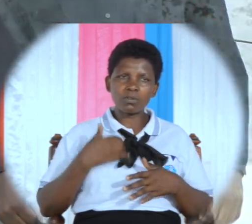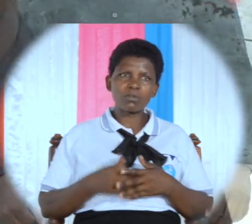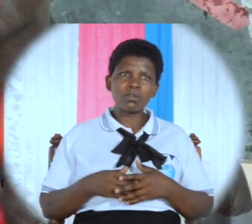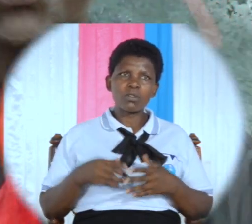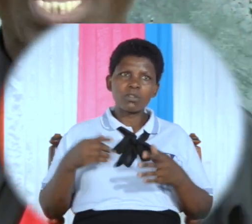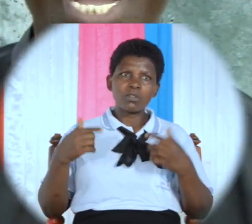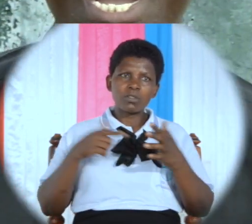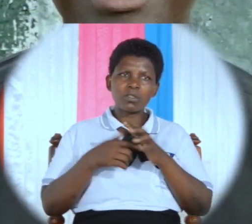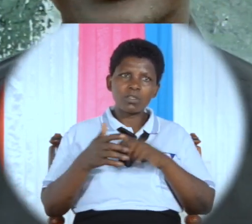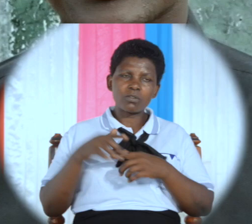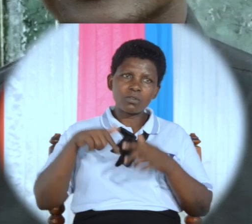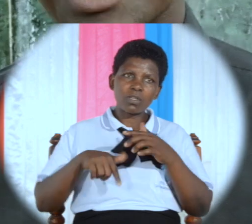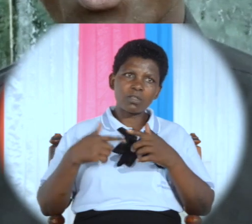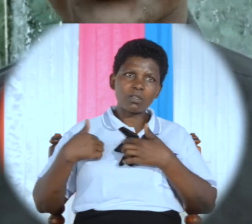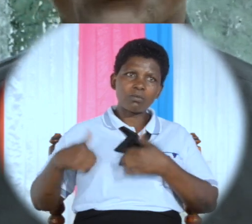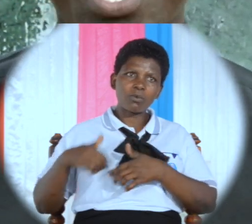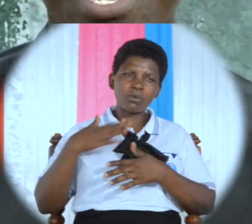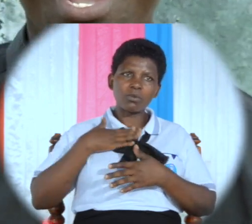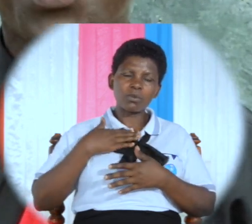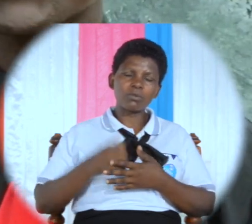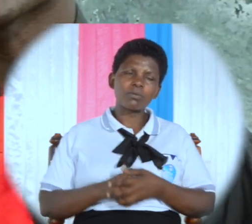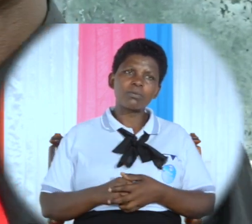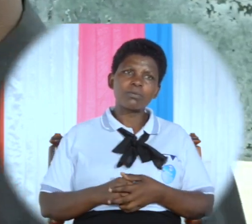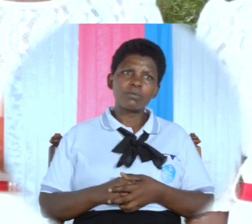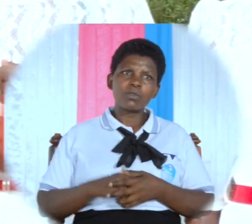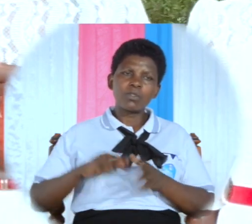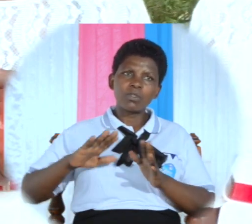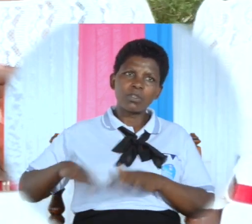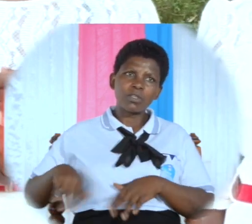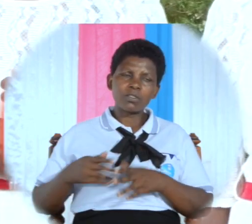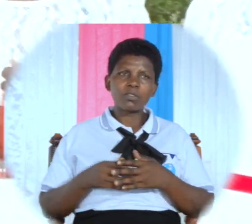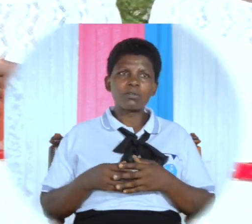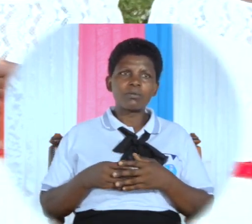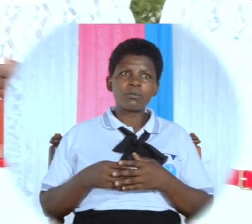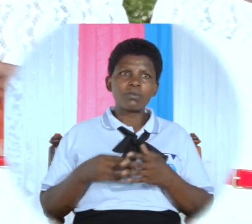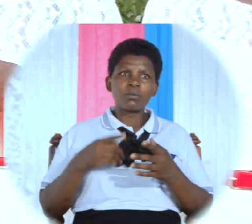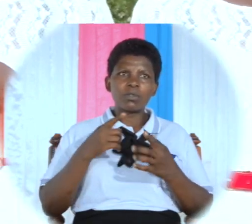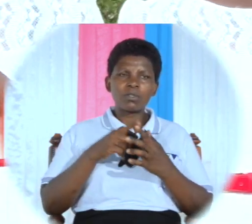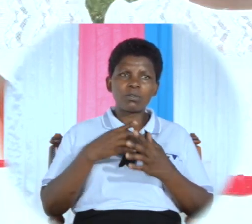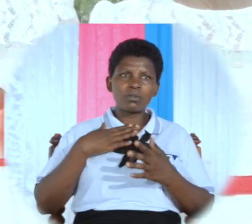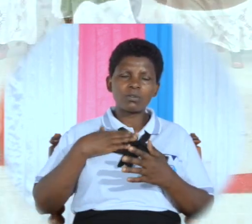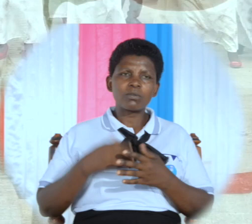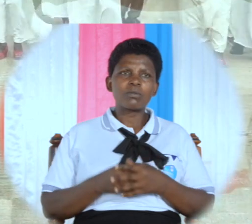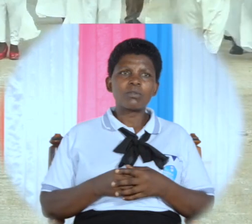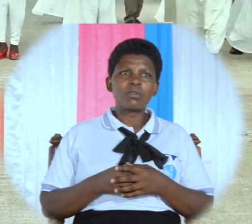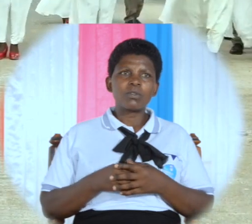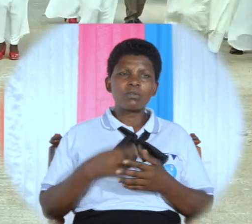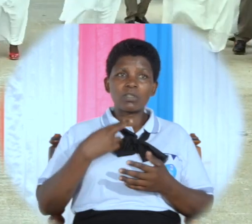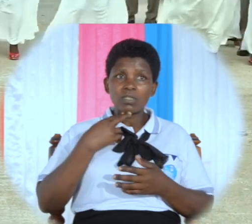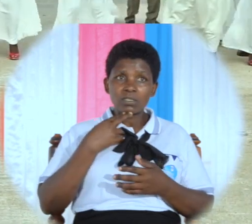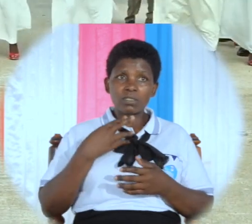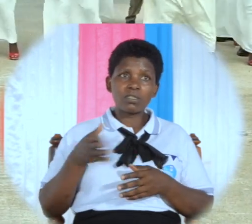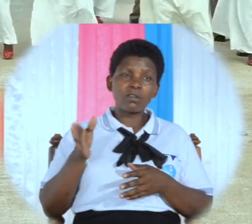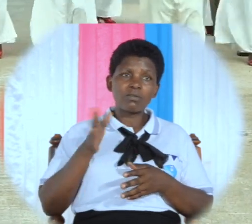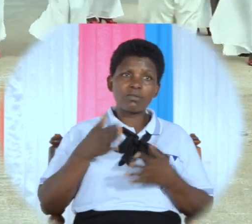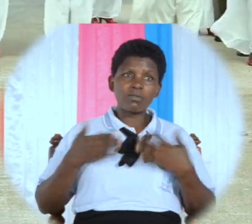Kwangu Yesu yunani ya moyo wangu niyote ni hana manena Yesu wangu kwa nini